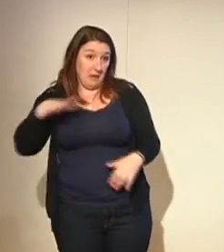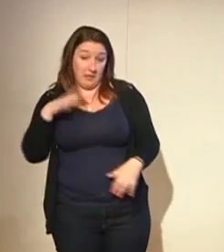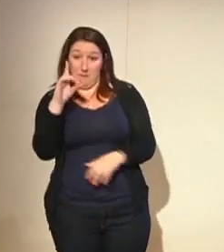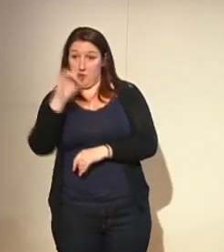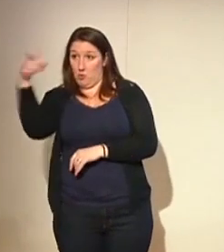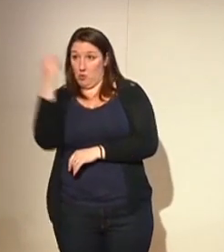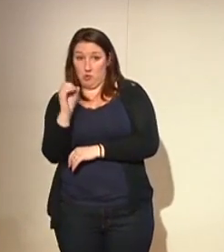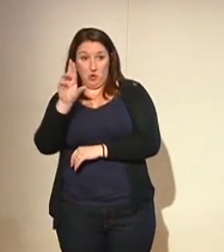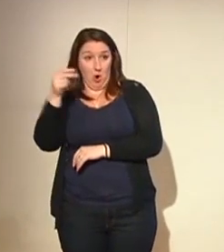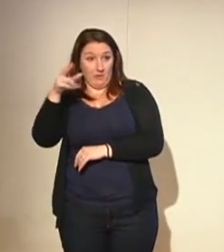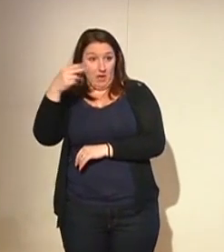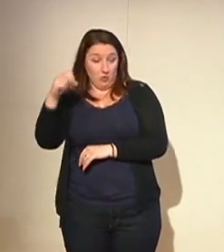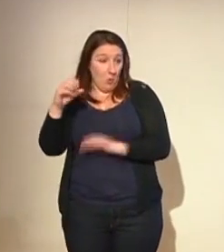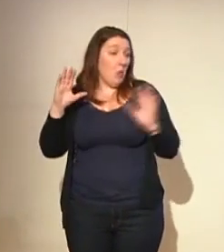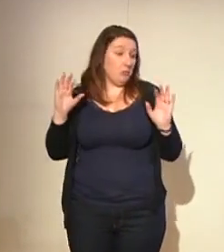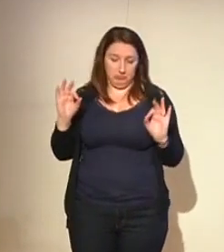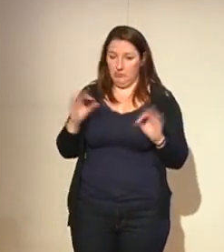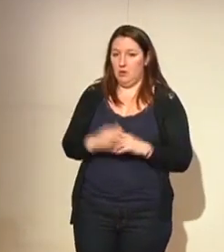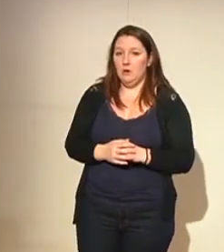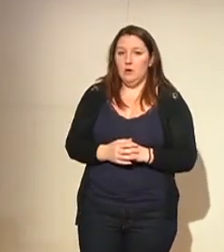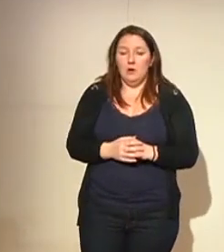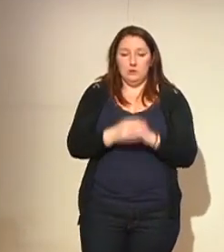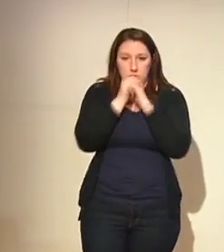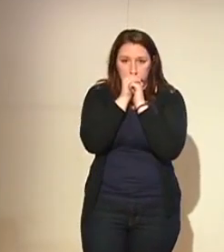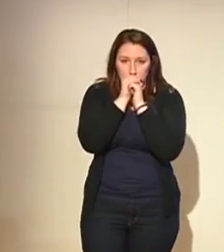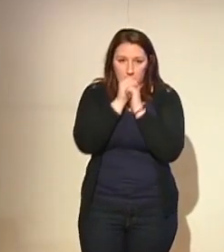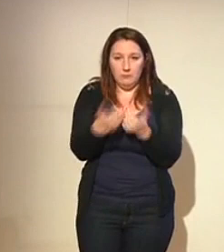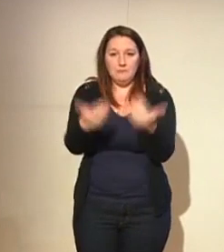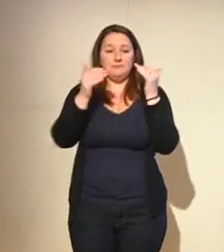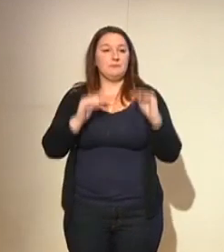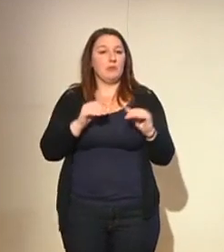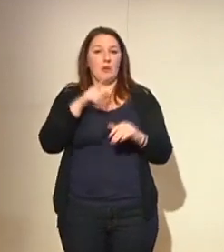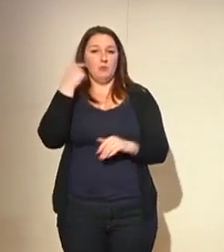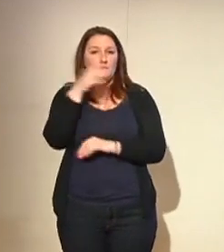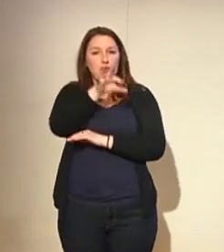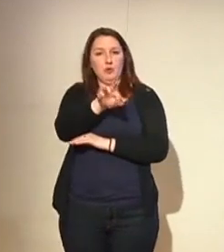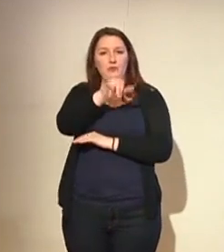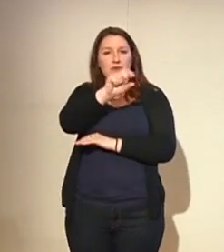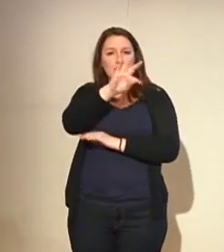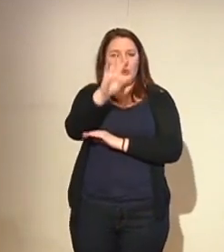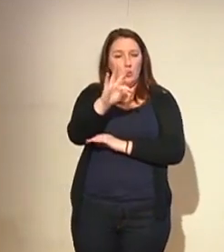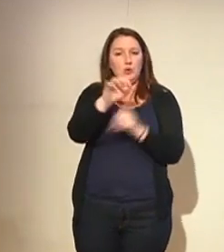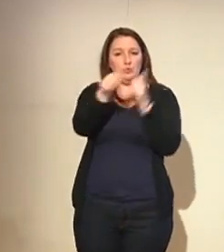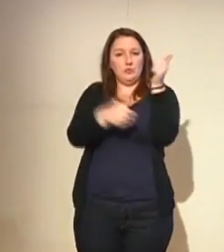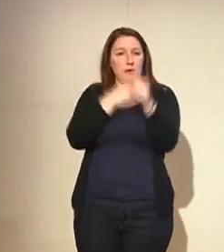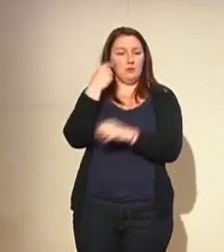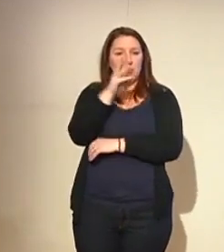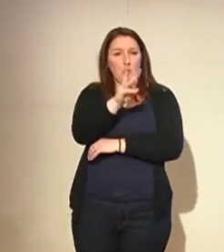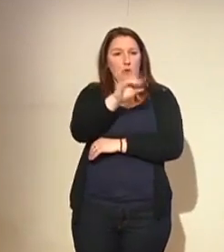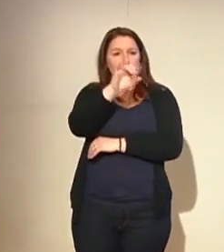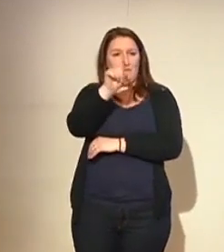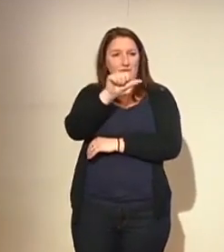vote euh pour la candidature de Monsieur fristau avec suppléant monsieur Viard qui